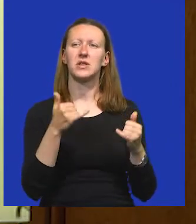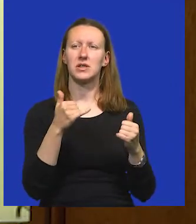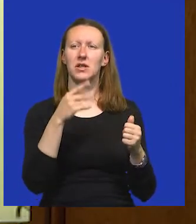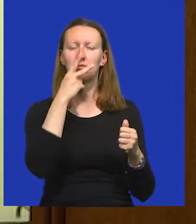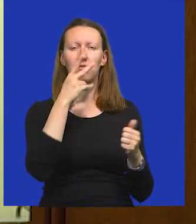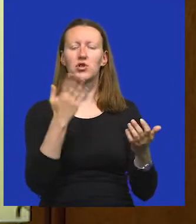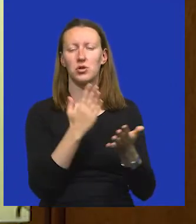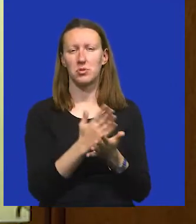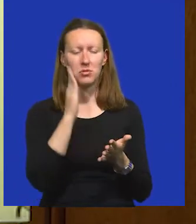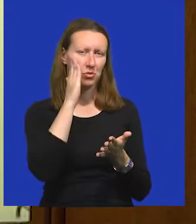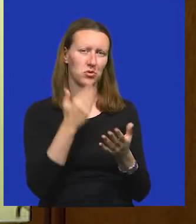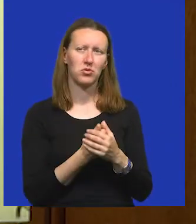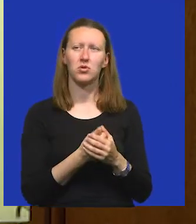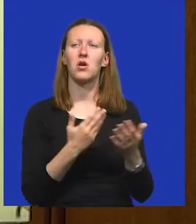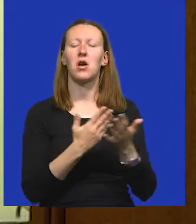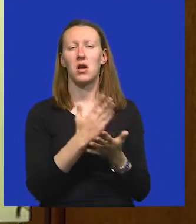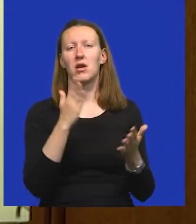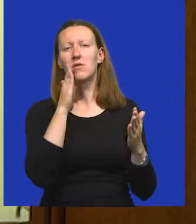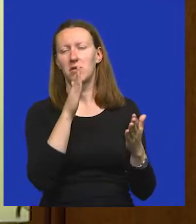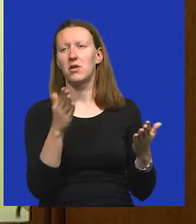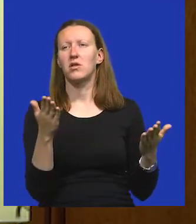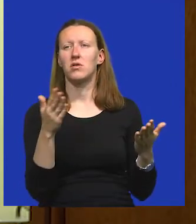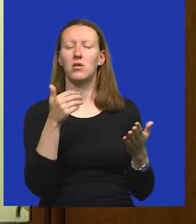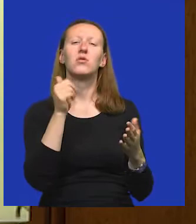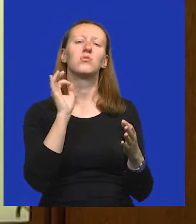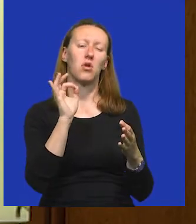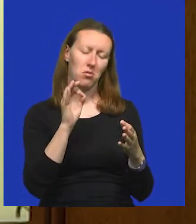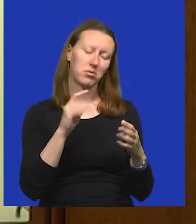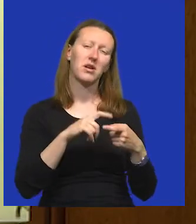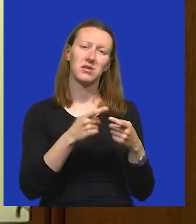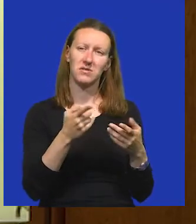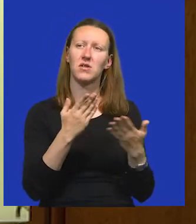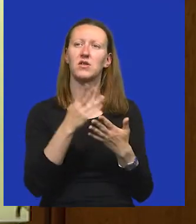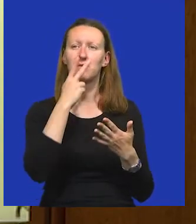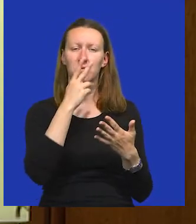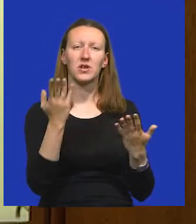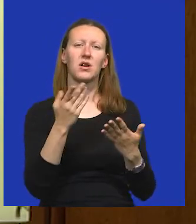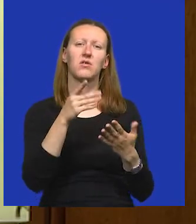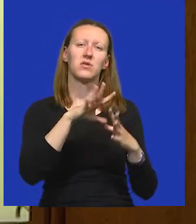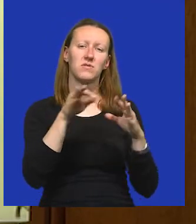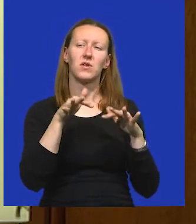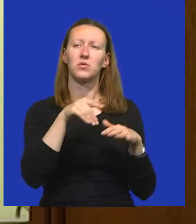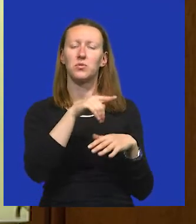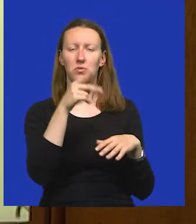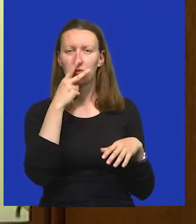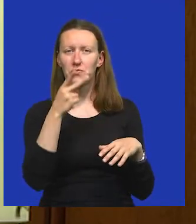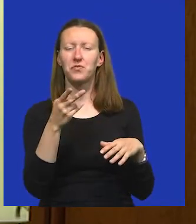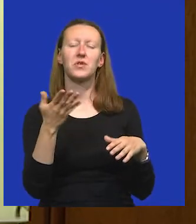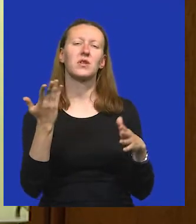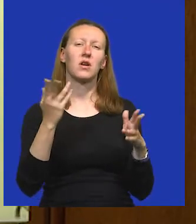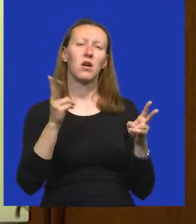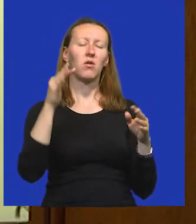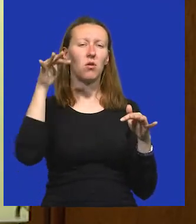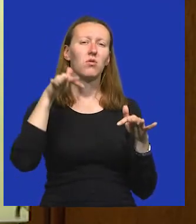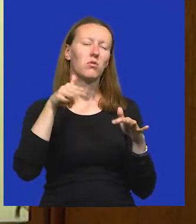adesso che voglio vedere cosa saranno. Probabilmente è una buona roba, ma adesso che voglio vedere come che tutta la gente